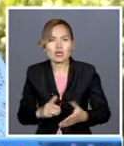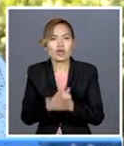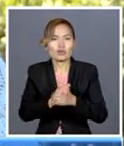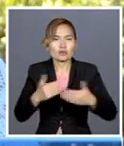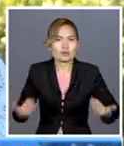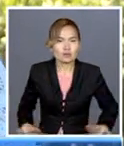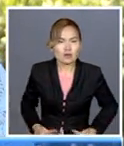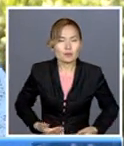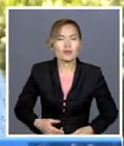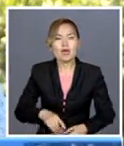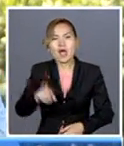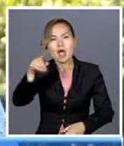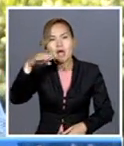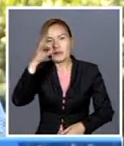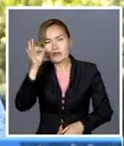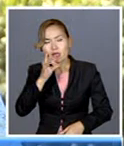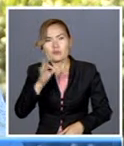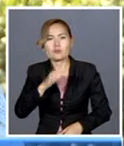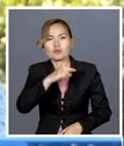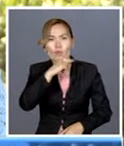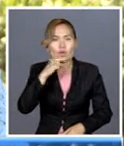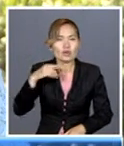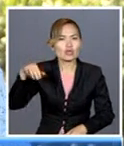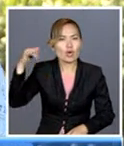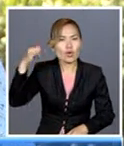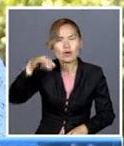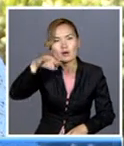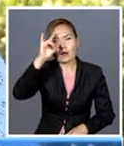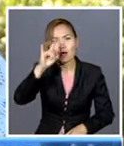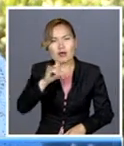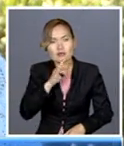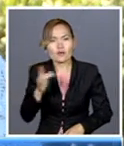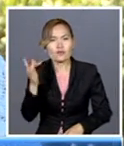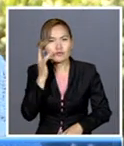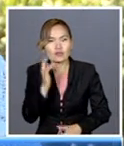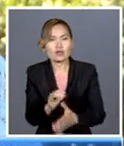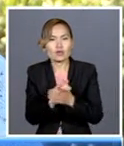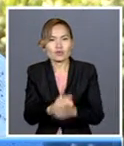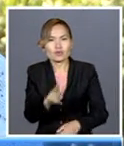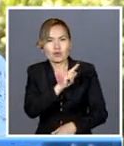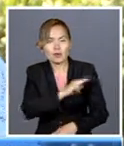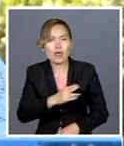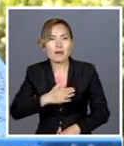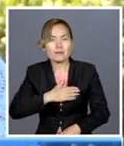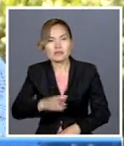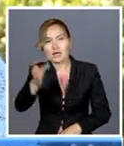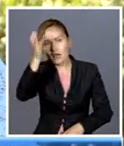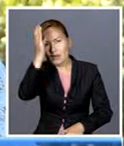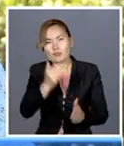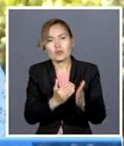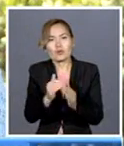көрдік. Себебі неміс, орыс, ұйғыр, түрік және басқа да ұлт өкілдерінен мықты ғалымдар бар. Олардың ізденістері тұтас елдің игілігіне